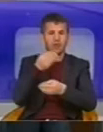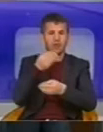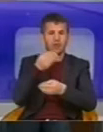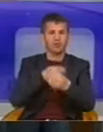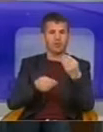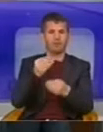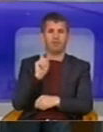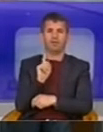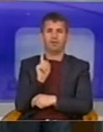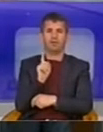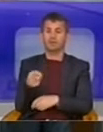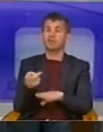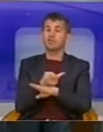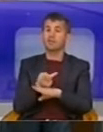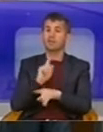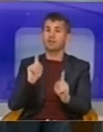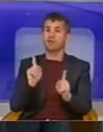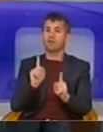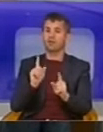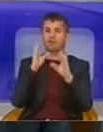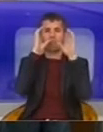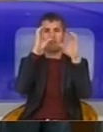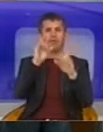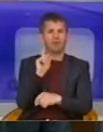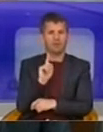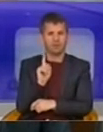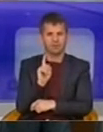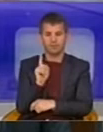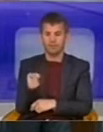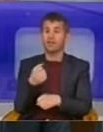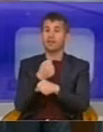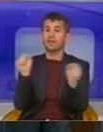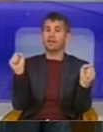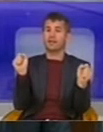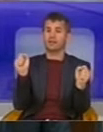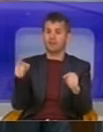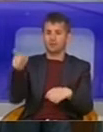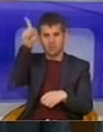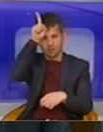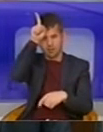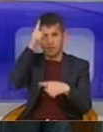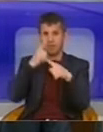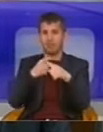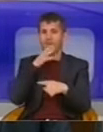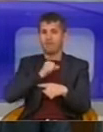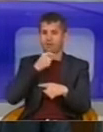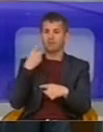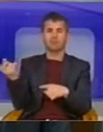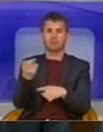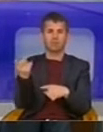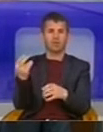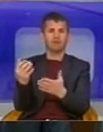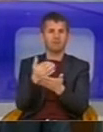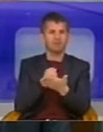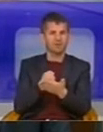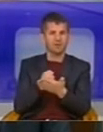Nekonominga shteti, mirë për shteti s'bën të jetë spektator. Tregu i lirë midis Gjermanisë dhe Francës përfitojnë të dyja, mirë për